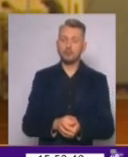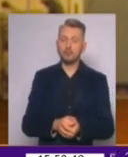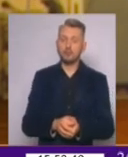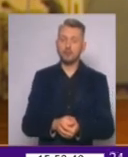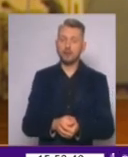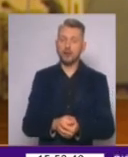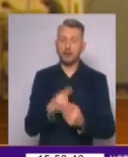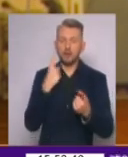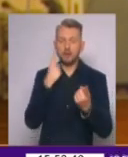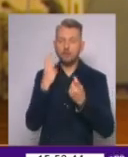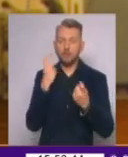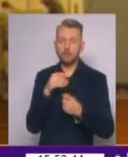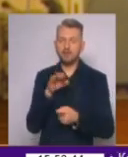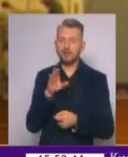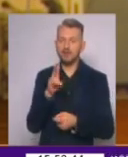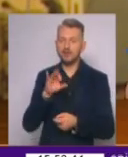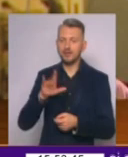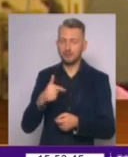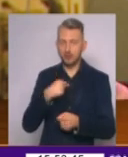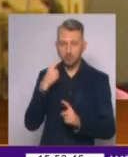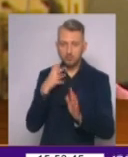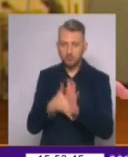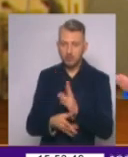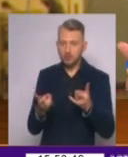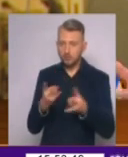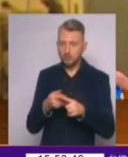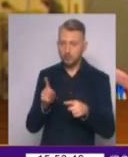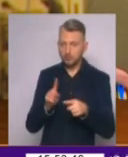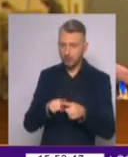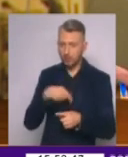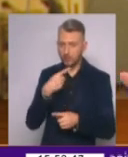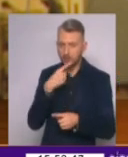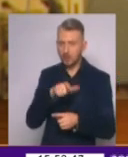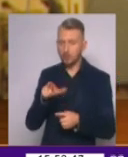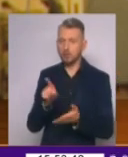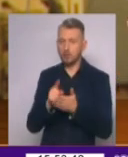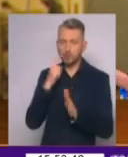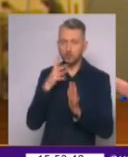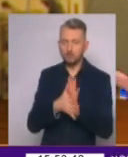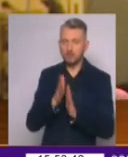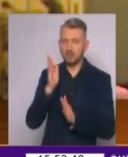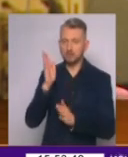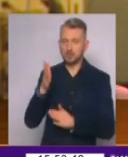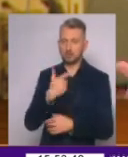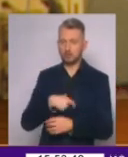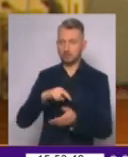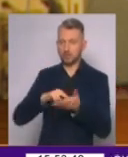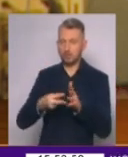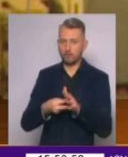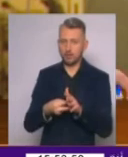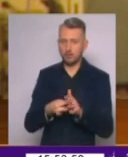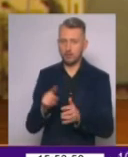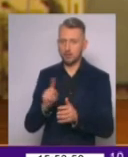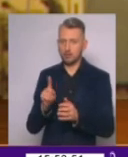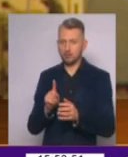Інформативність, тобто, я так розумію, що потрібно про це говорити, так? І люди мають розуміти вже перспективу собі планувати, не те, щоб йти,